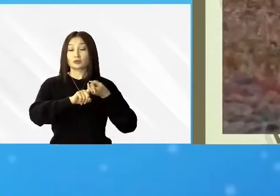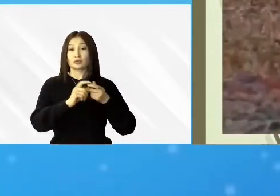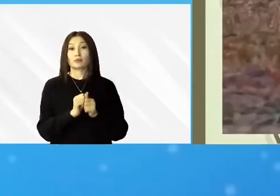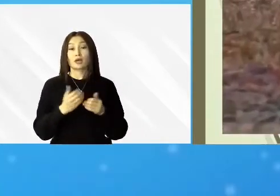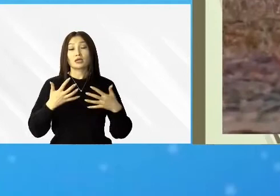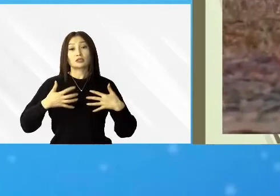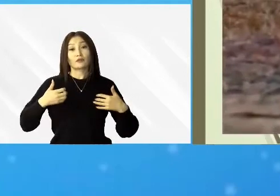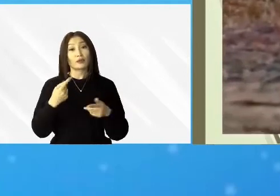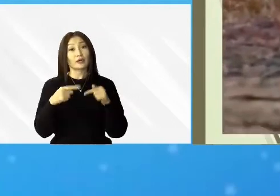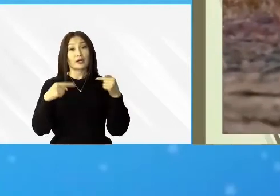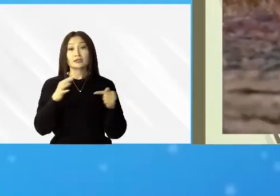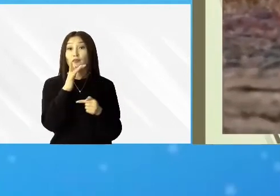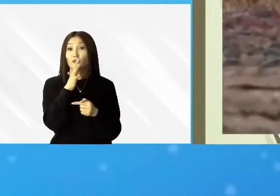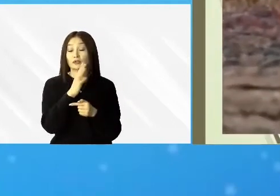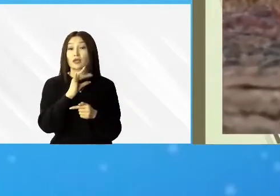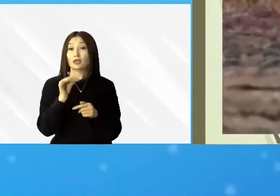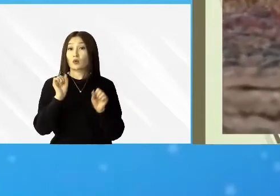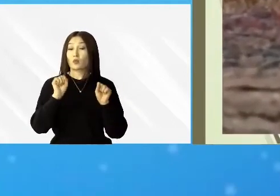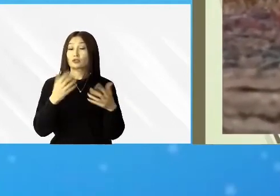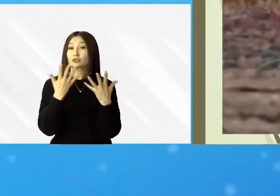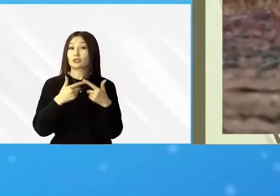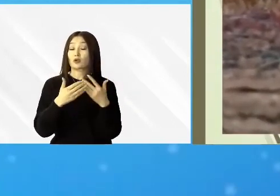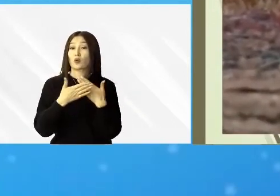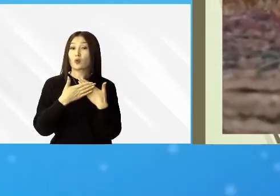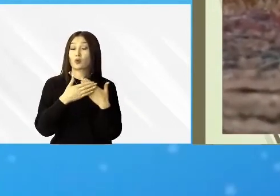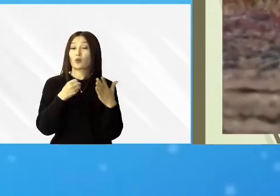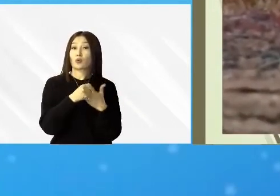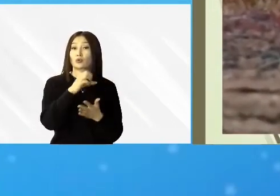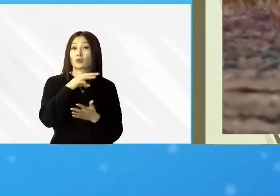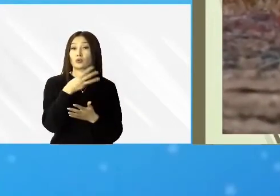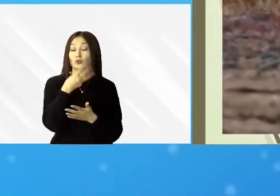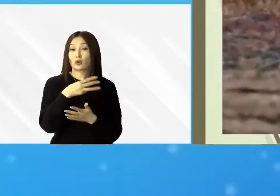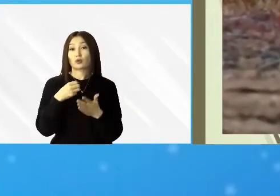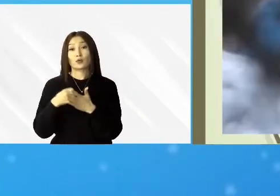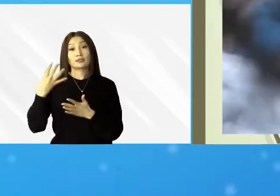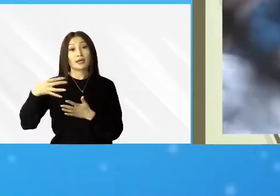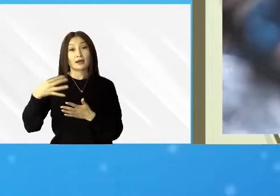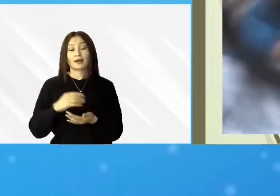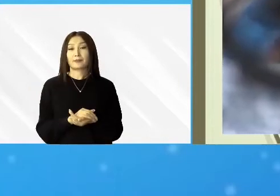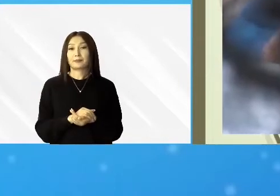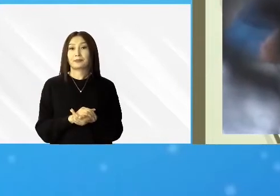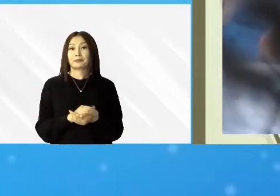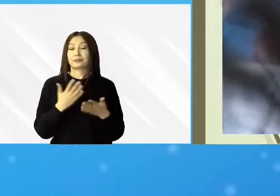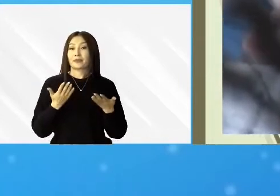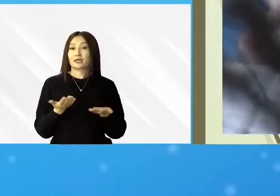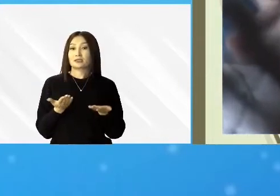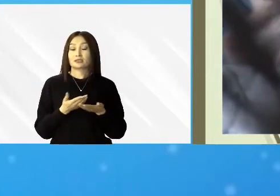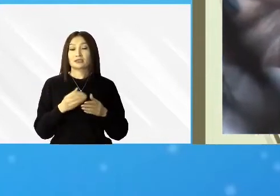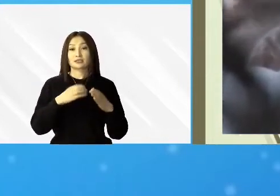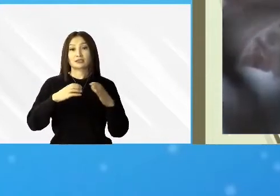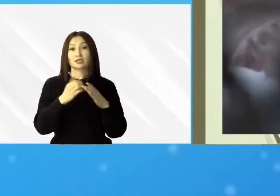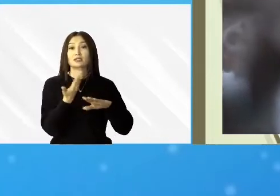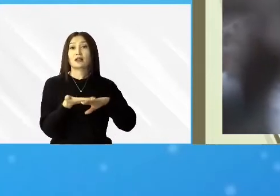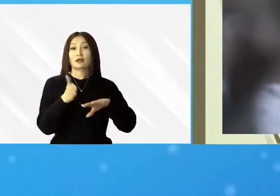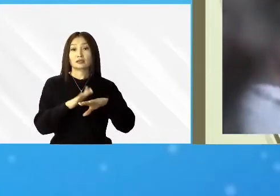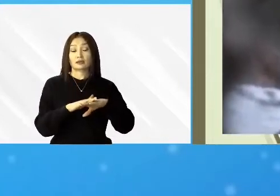из животных разных возрастов и может насчитывать от 3 до 40 особей. Жизнь стаи очень